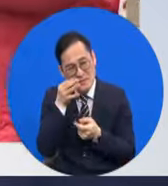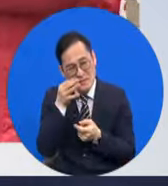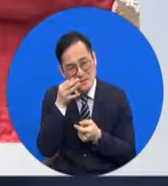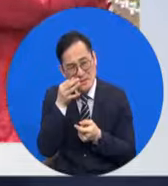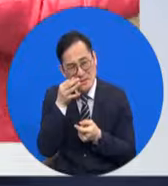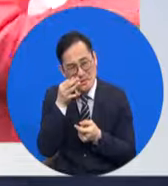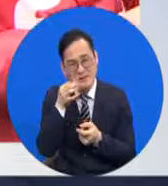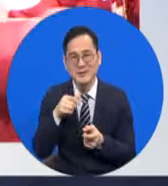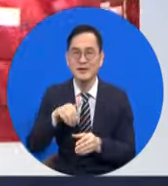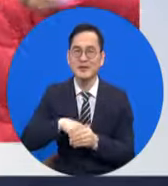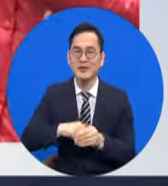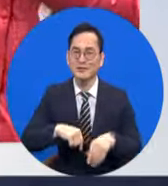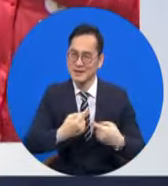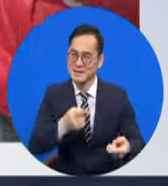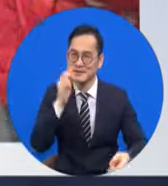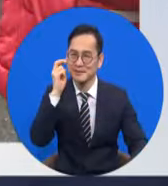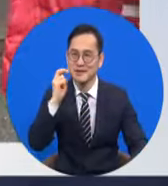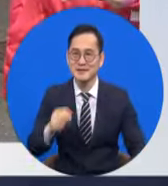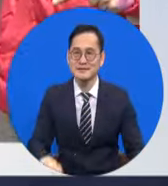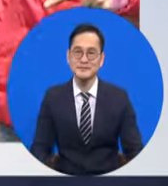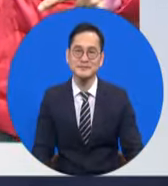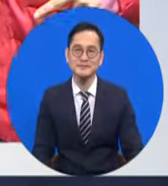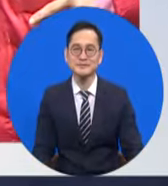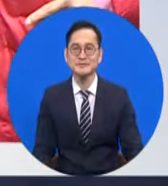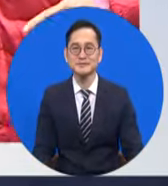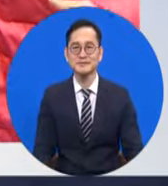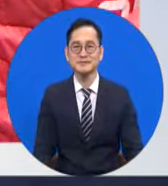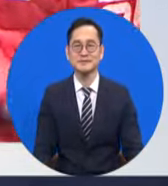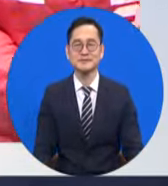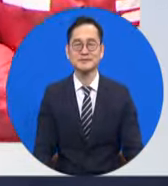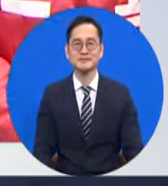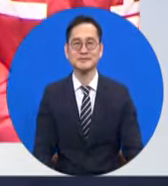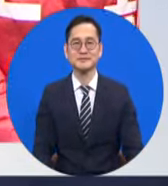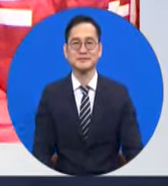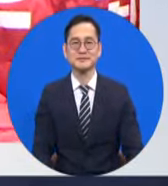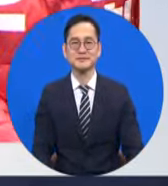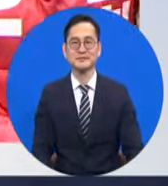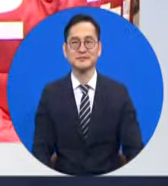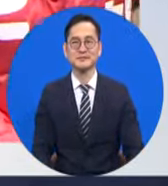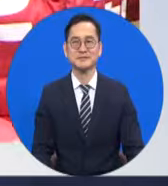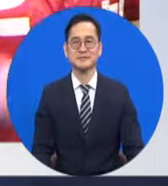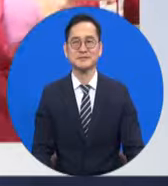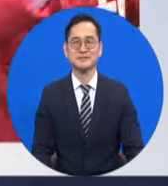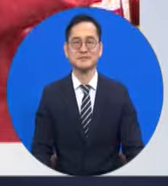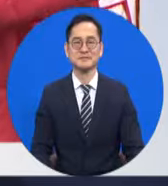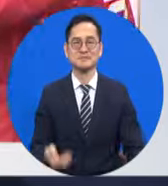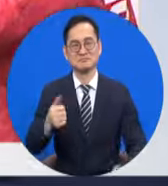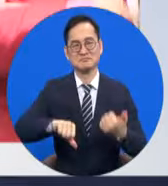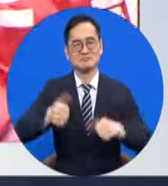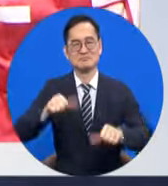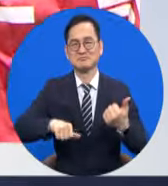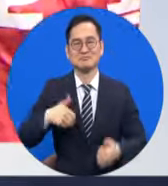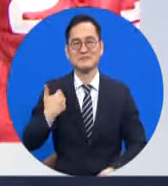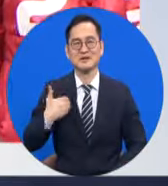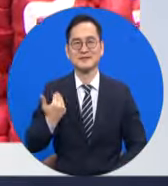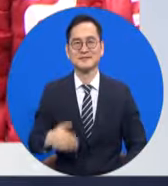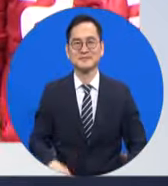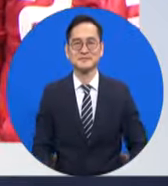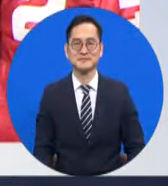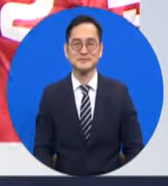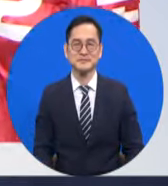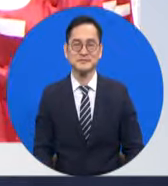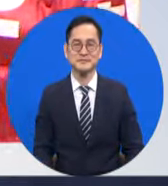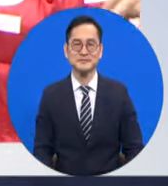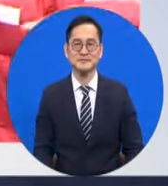좀 돌려보고 투표장에 나가지 않을까 그런 점에서 굉장히 또 예측 불허의 선거가 될 것 같다 이렇게 예상을 하고 있습니다. 조금 전에